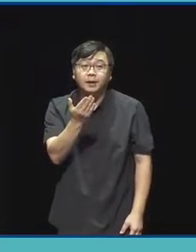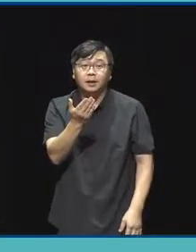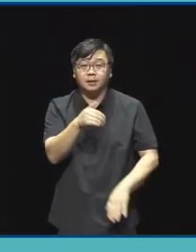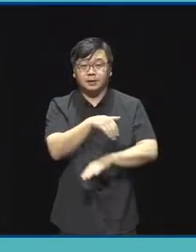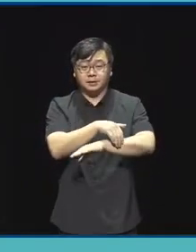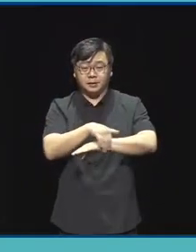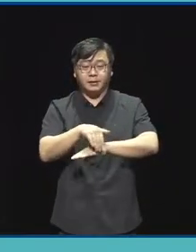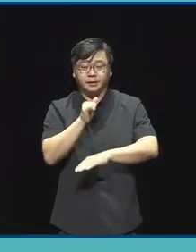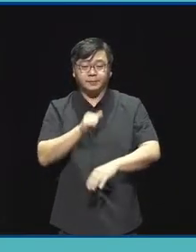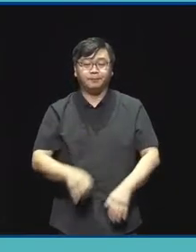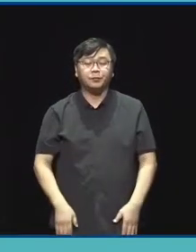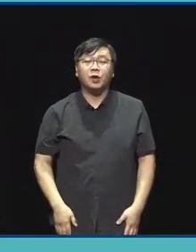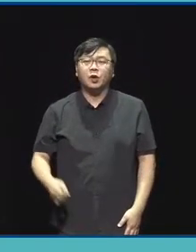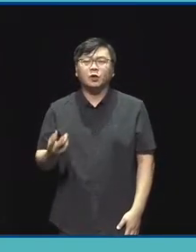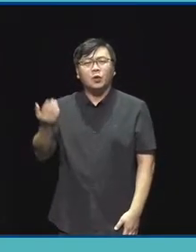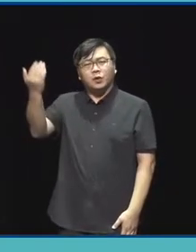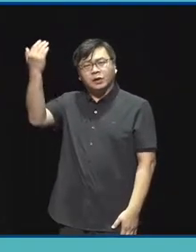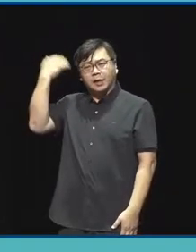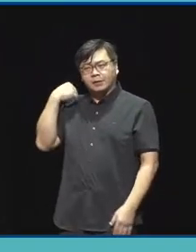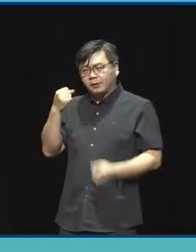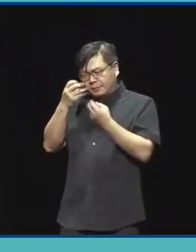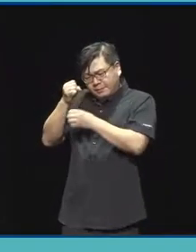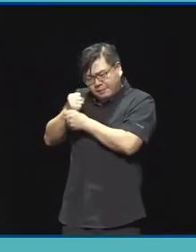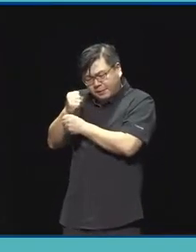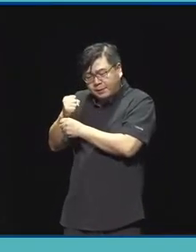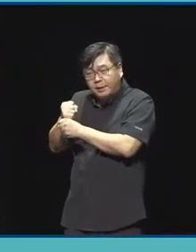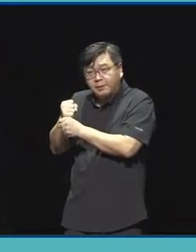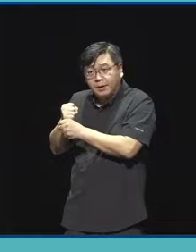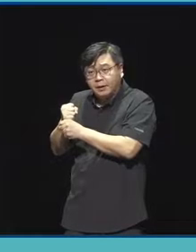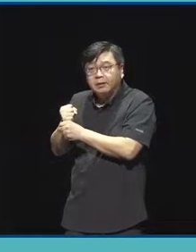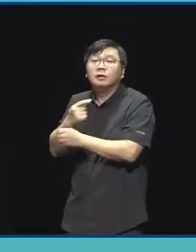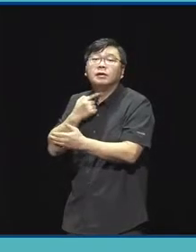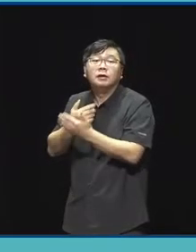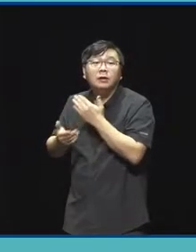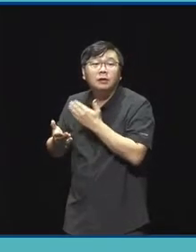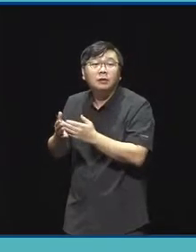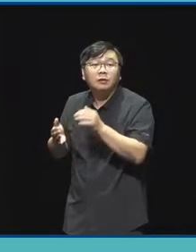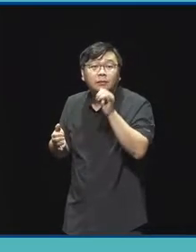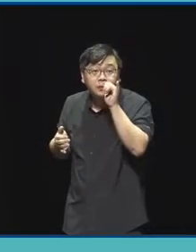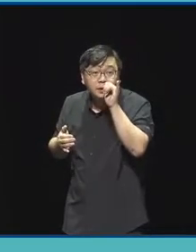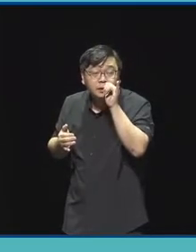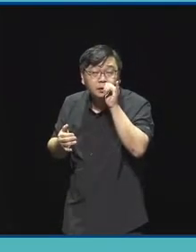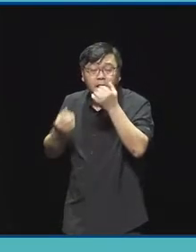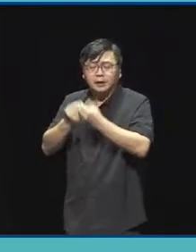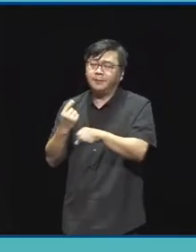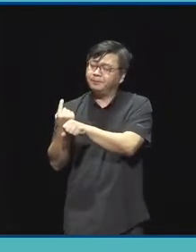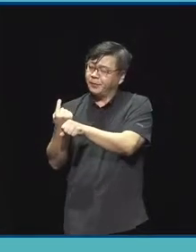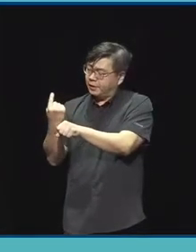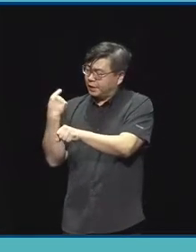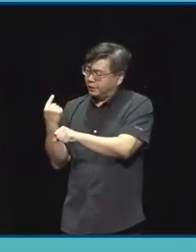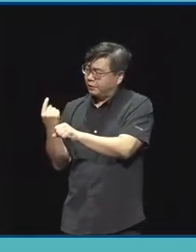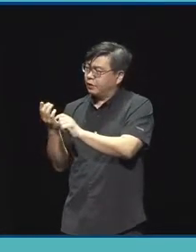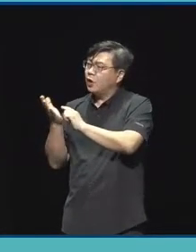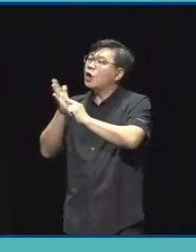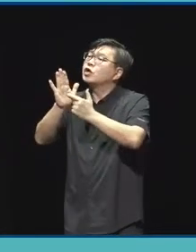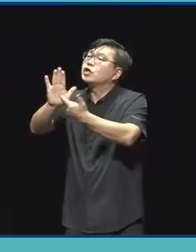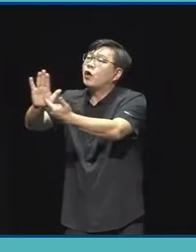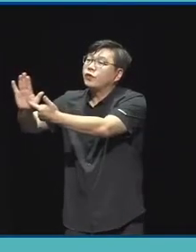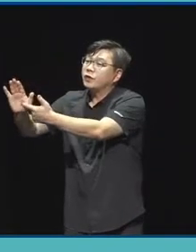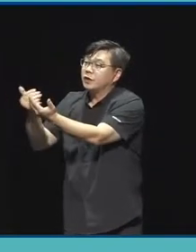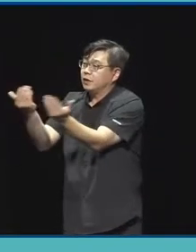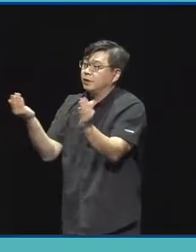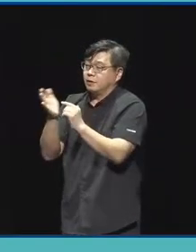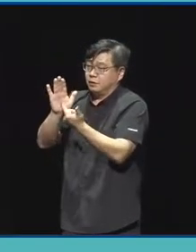이전에 창작이 과정 시각에 있을 분야를 통해서 과거 작년까지는 전시 사전 연구 지원이었죠